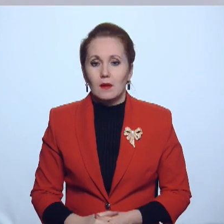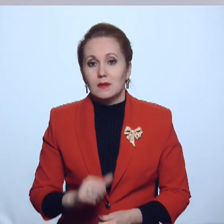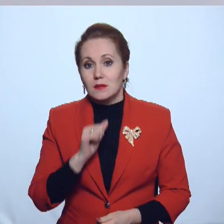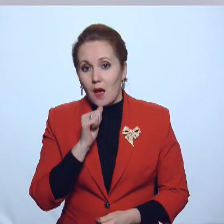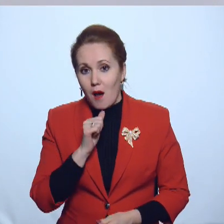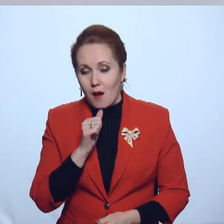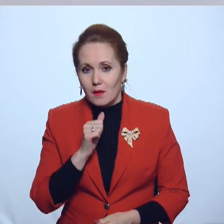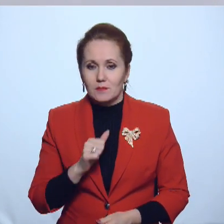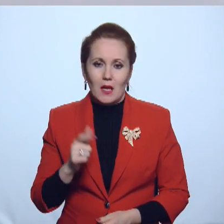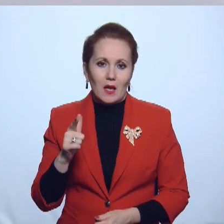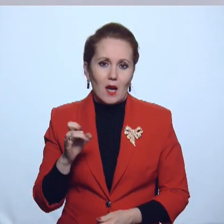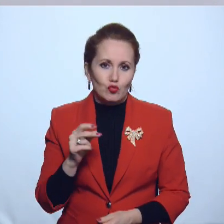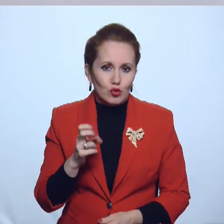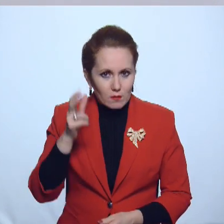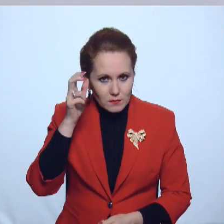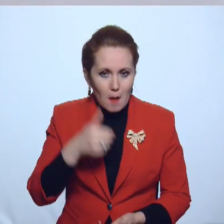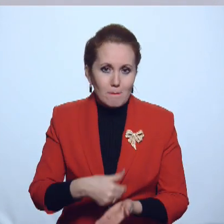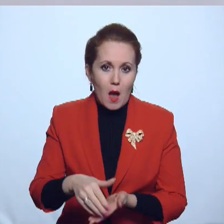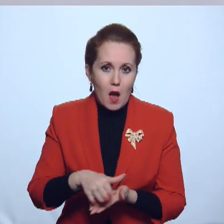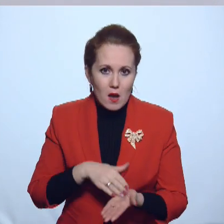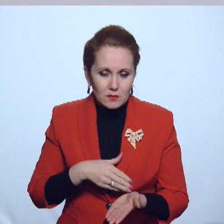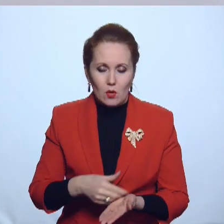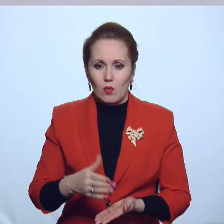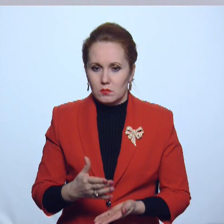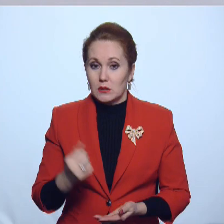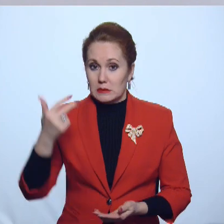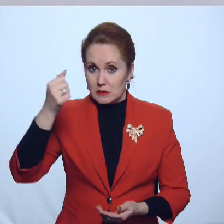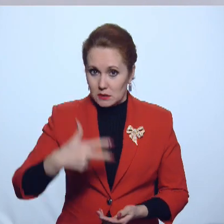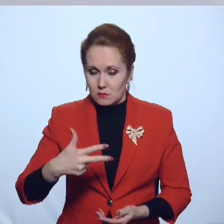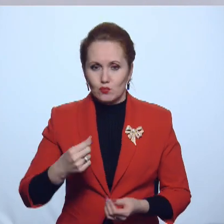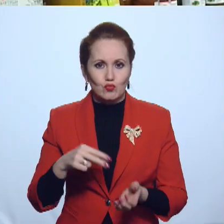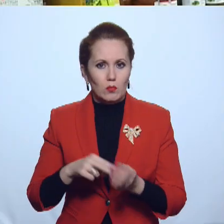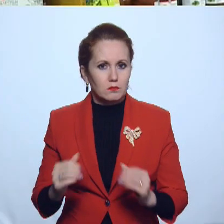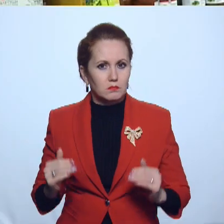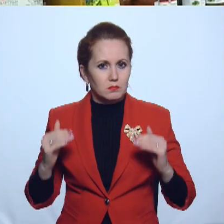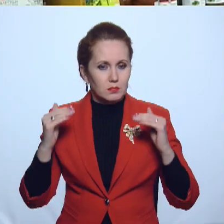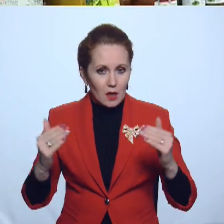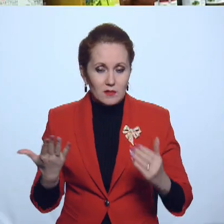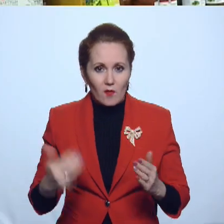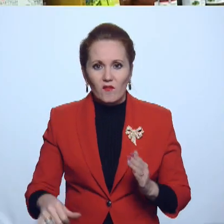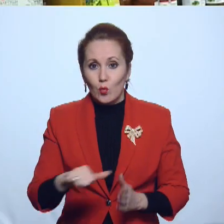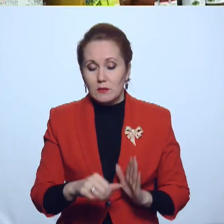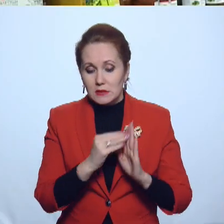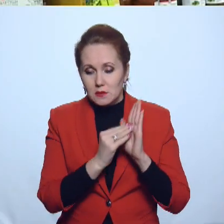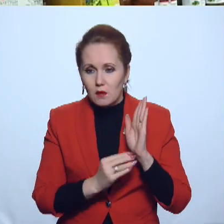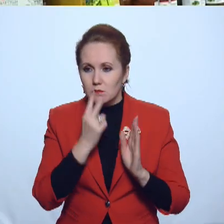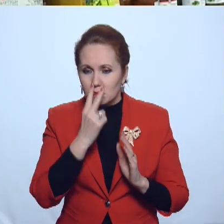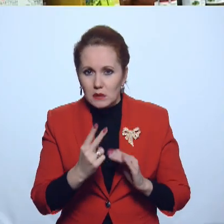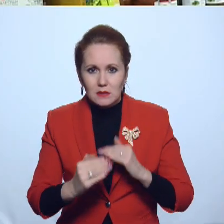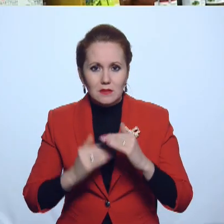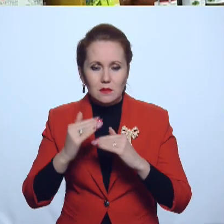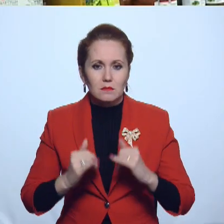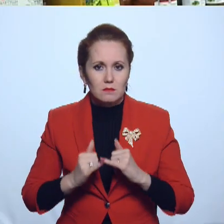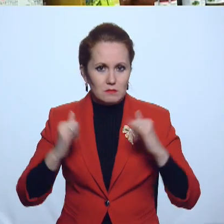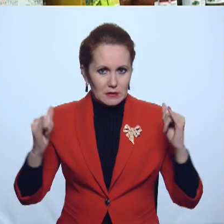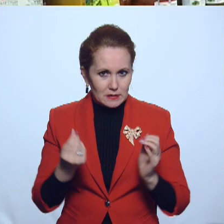Сахар, гречка, масло – топ-3 продуктов, цены на которые в Удмуртии выросли больше всего. Сегодня в Удмуртстате озвучили динамику цен в